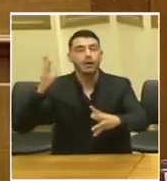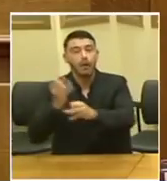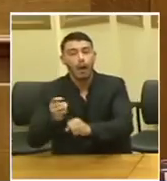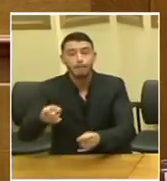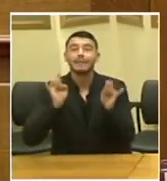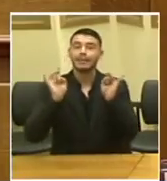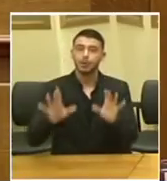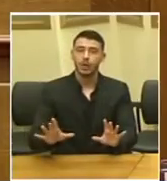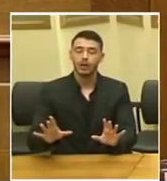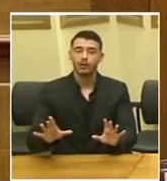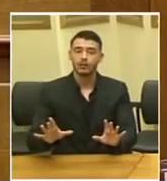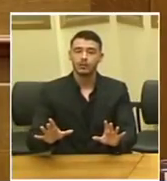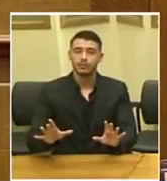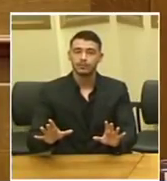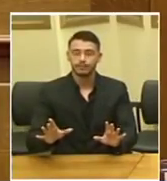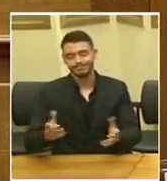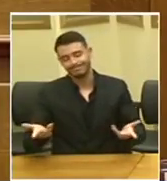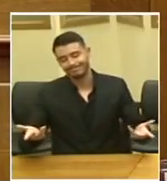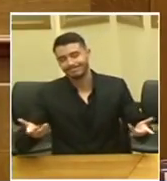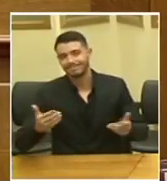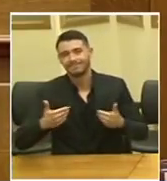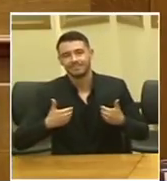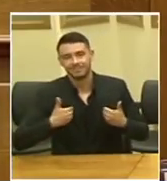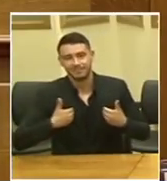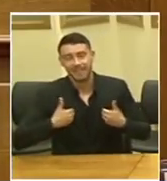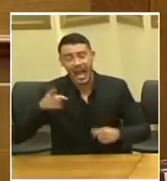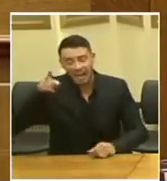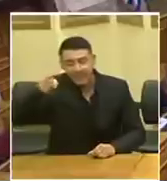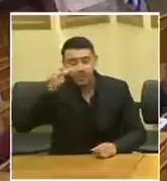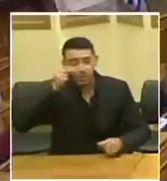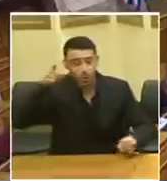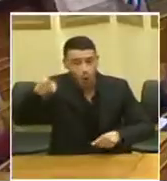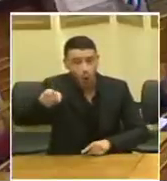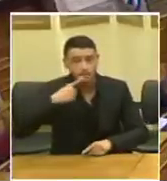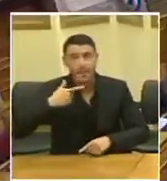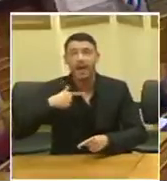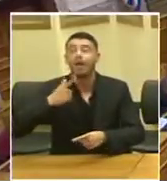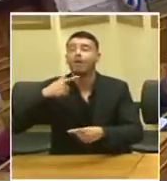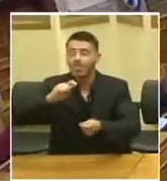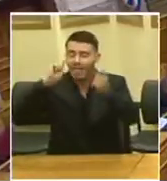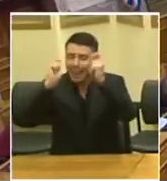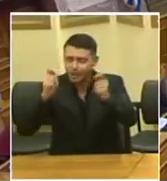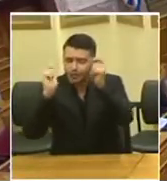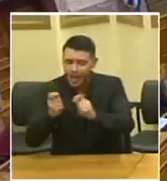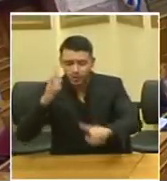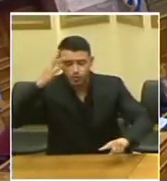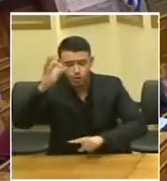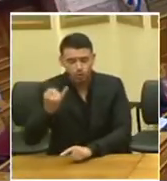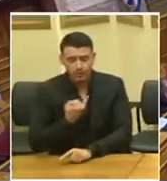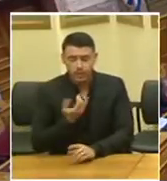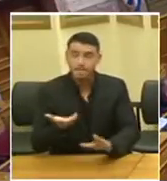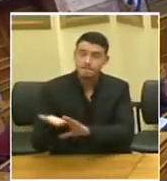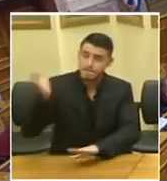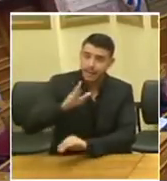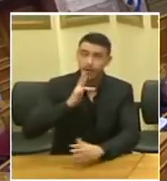επικυρώσουμε. Θα κάνουν τις δύο μέγιστες πράξεις για την ταυτότητά τους. Και μετά εμείς επικυρώσουμε. Και λέει,